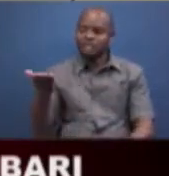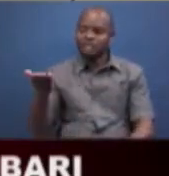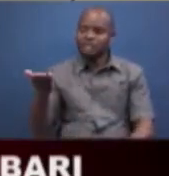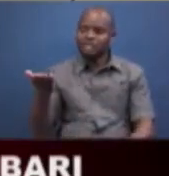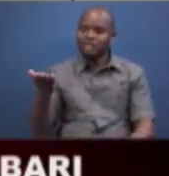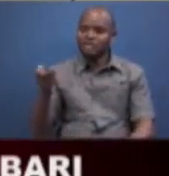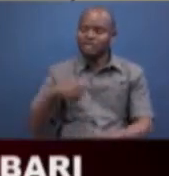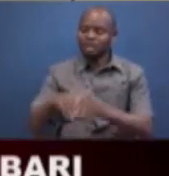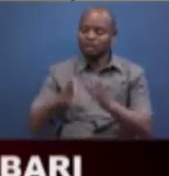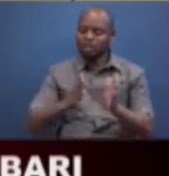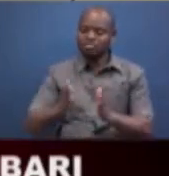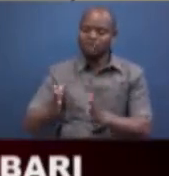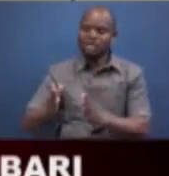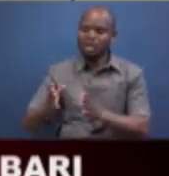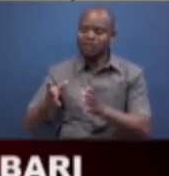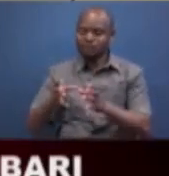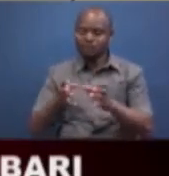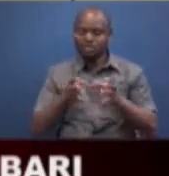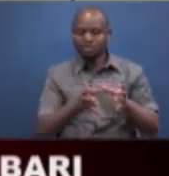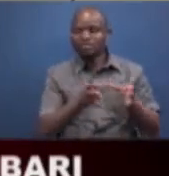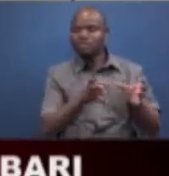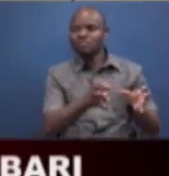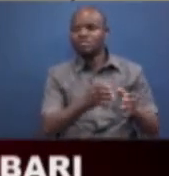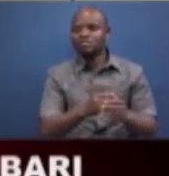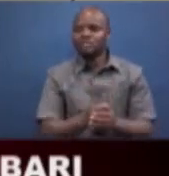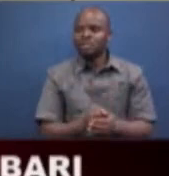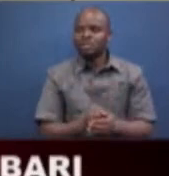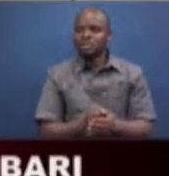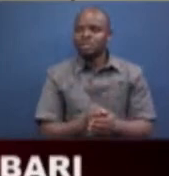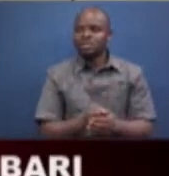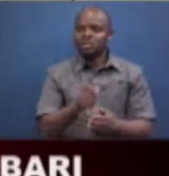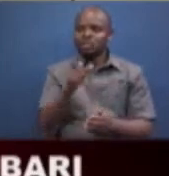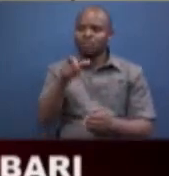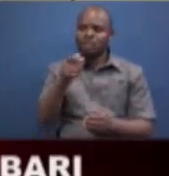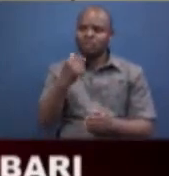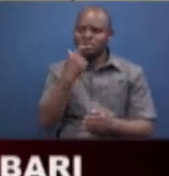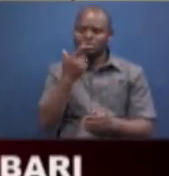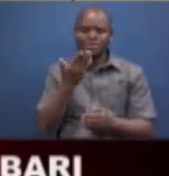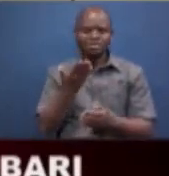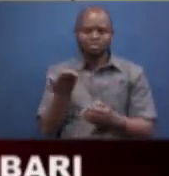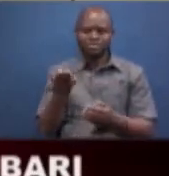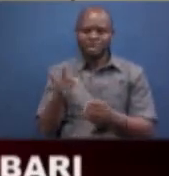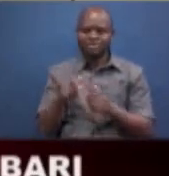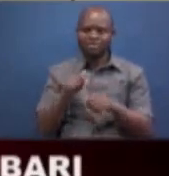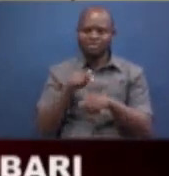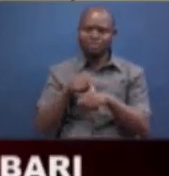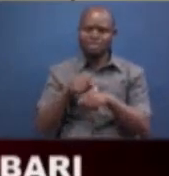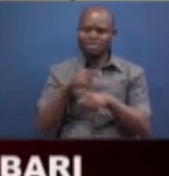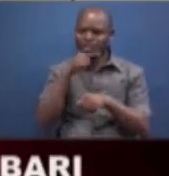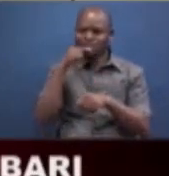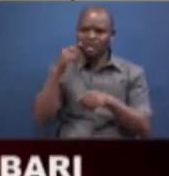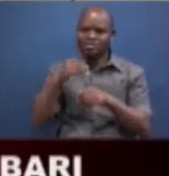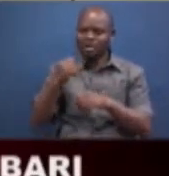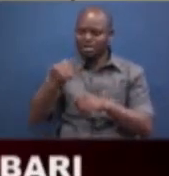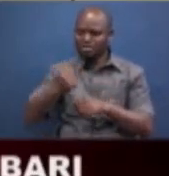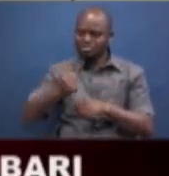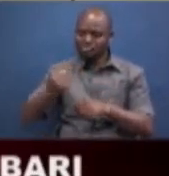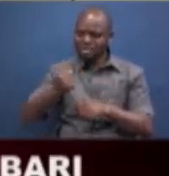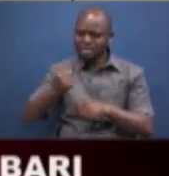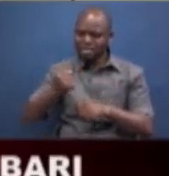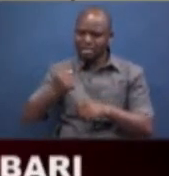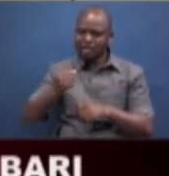katika kujipanga vifungu. Kuna watu sisemi wako idol lakini wana muda wa kutosha kama kina Mzee wa